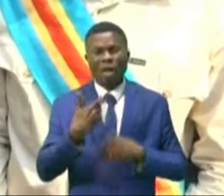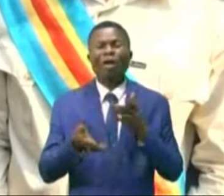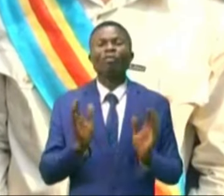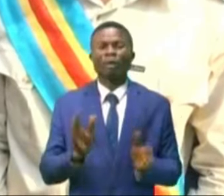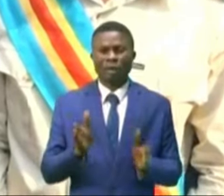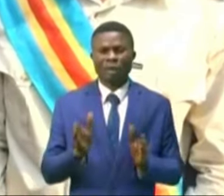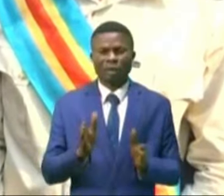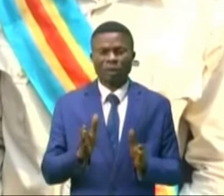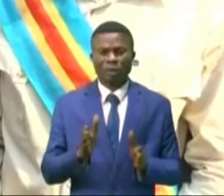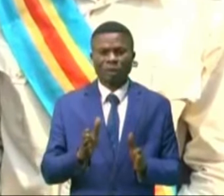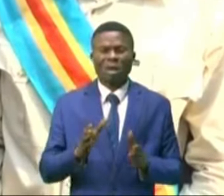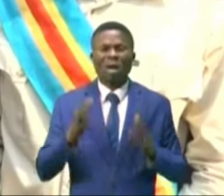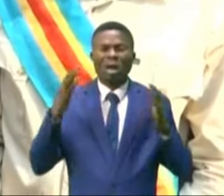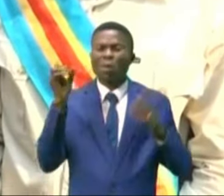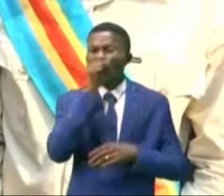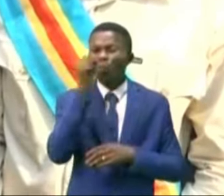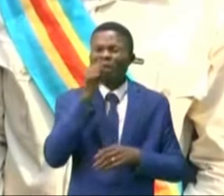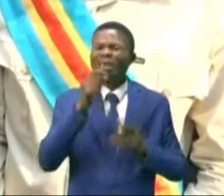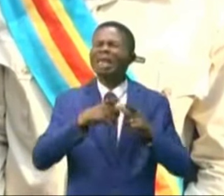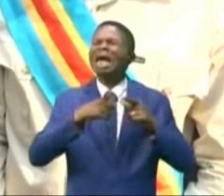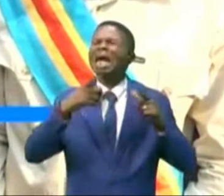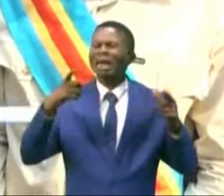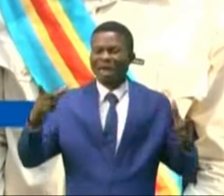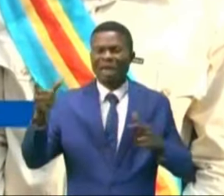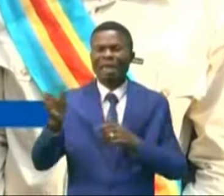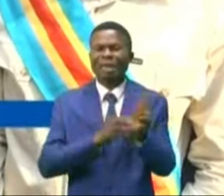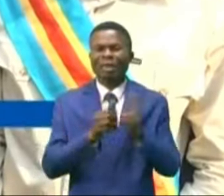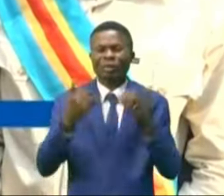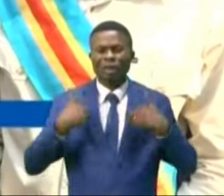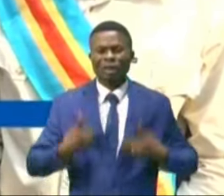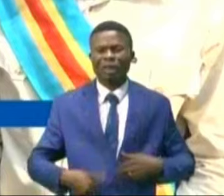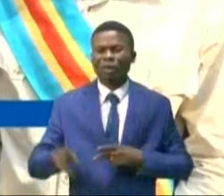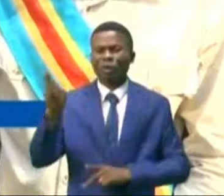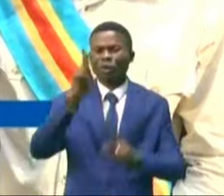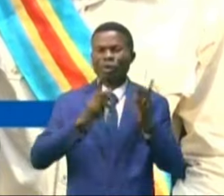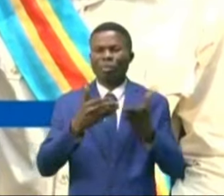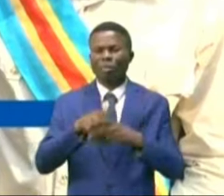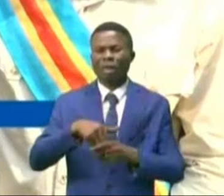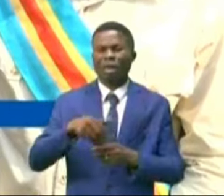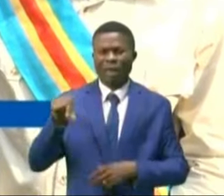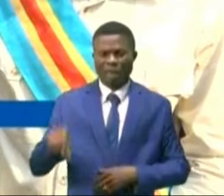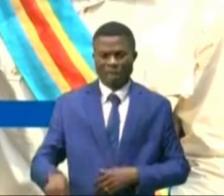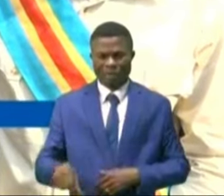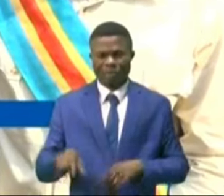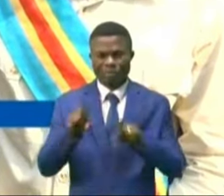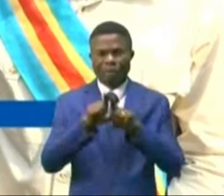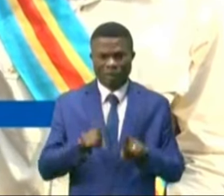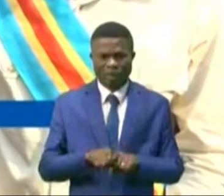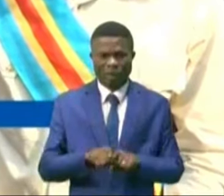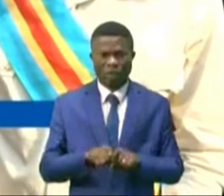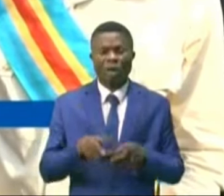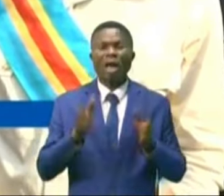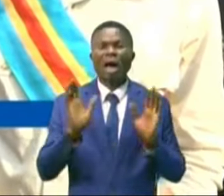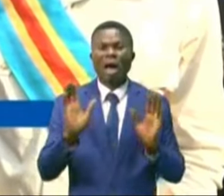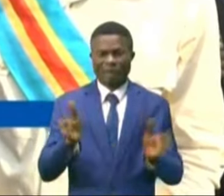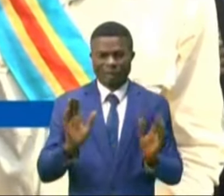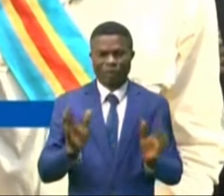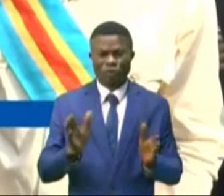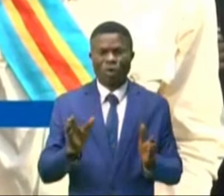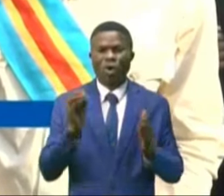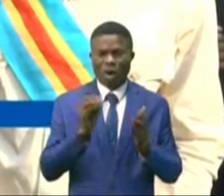aux nuisances sonores qui porte atteinte à la santé publique et aussi de faire attention